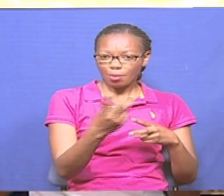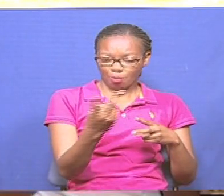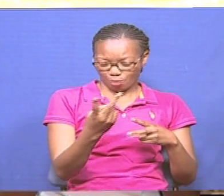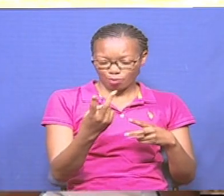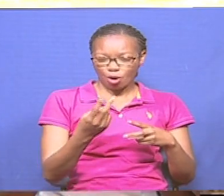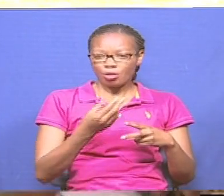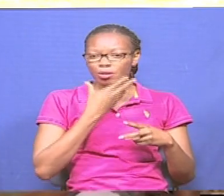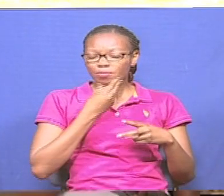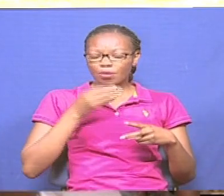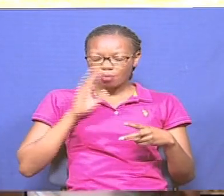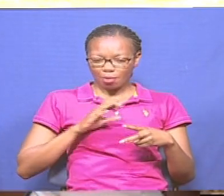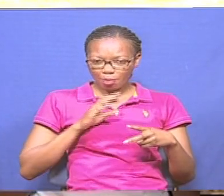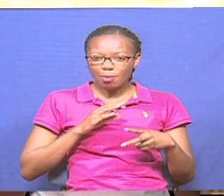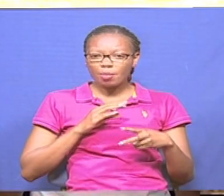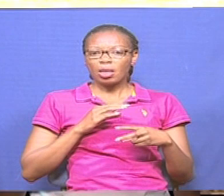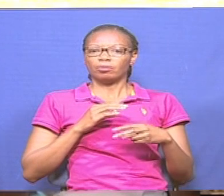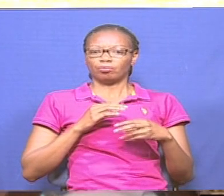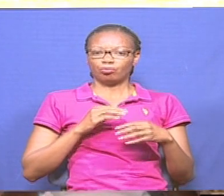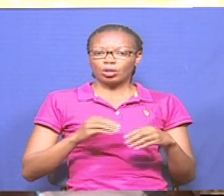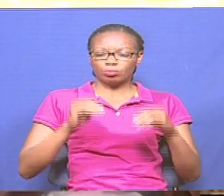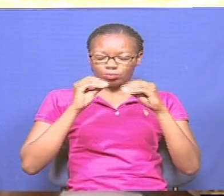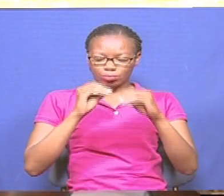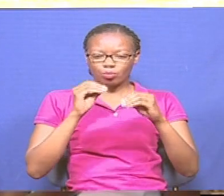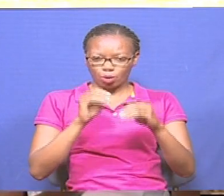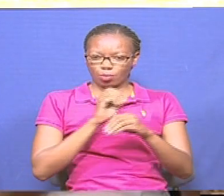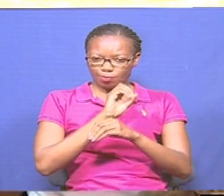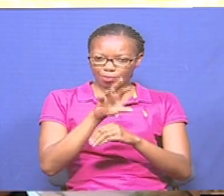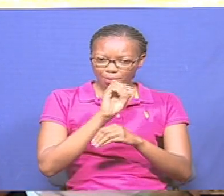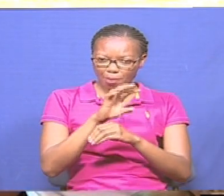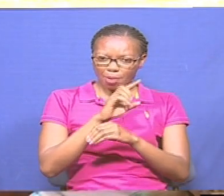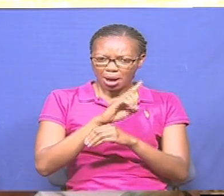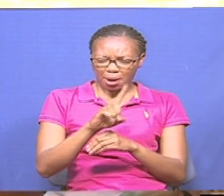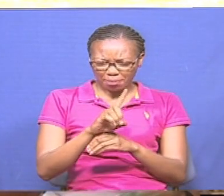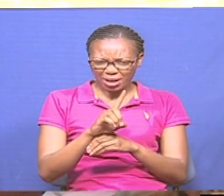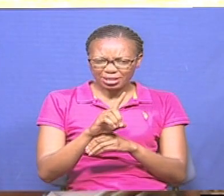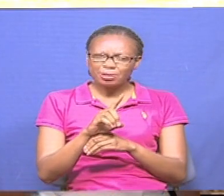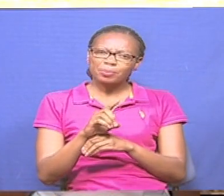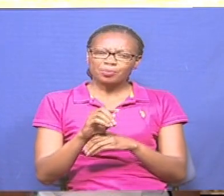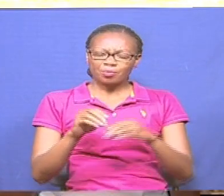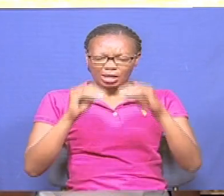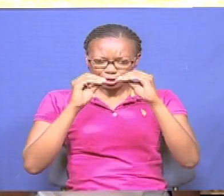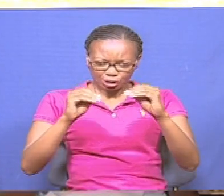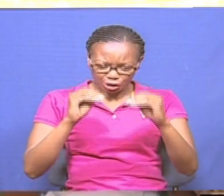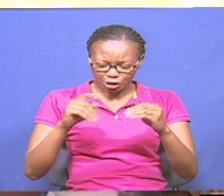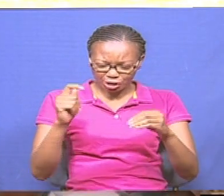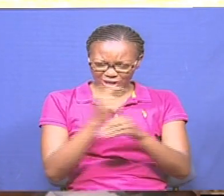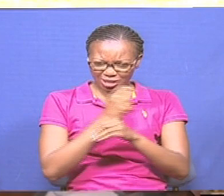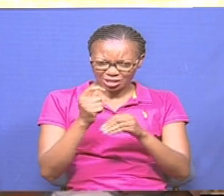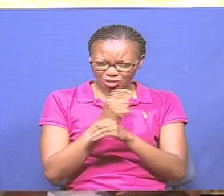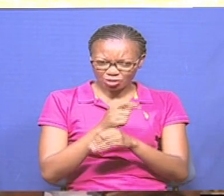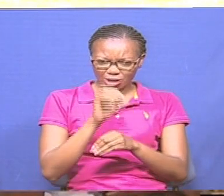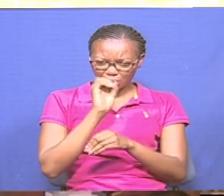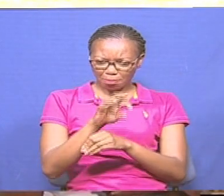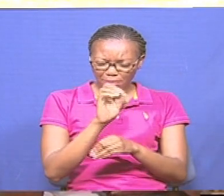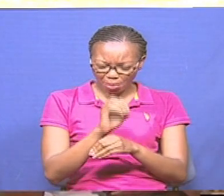na wanawake. Lakini tulikuja tukagundua ya kwamba wale watu ambao wanafuatilia, wakati